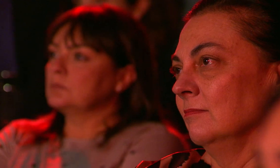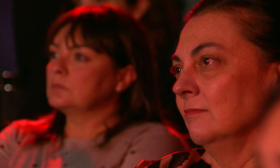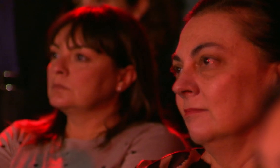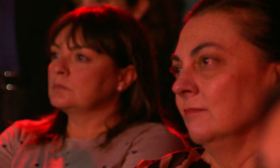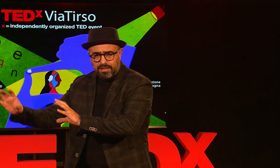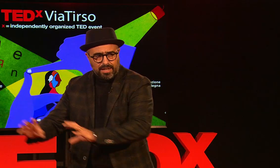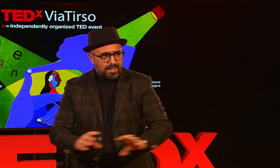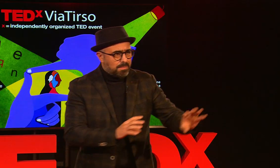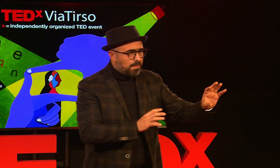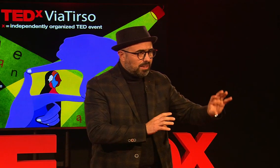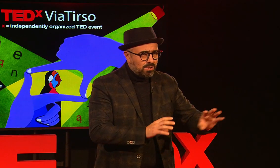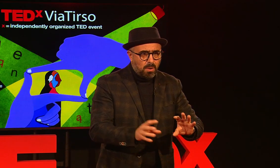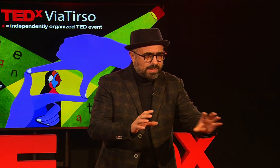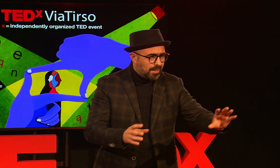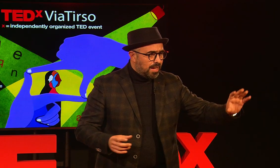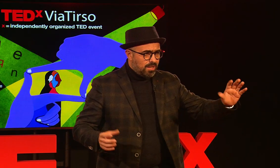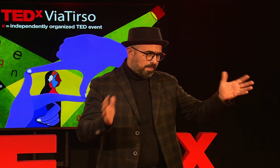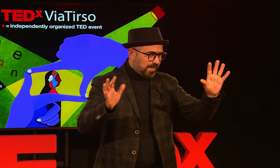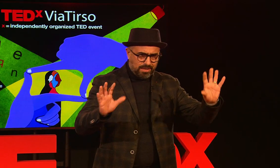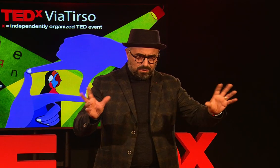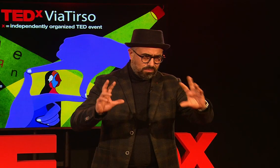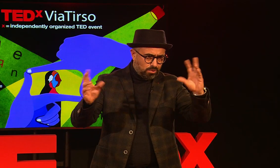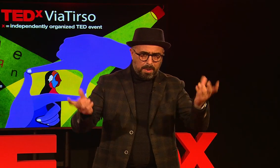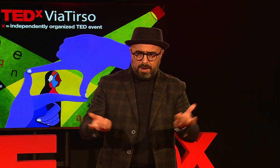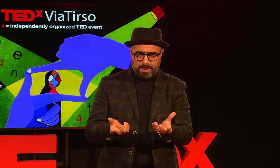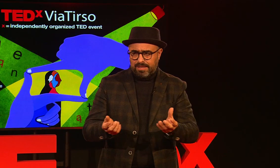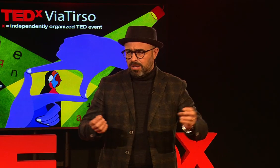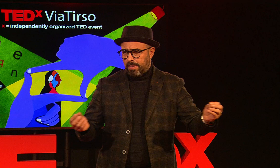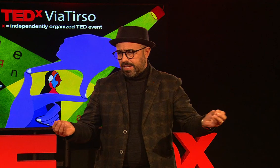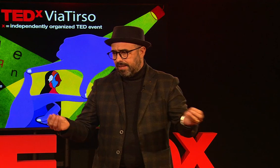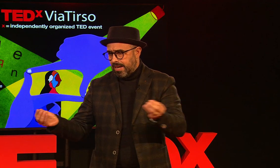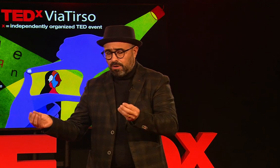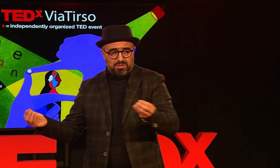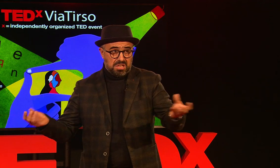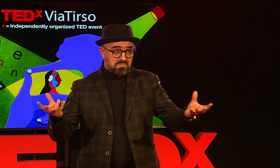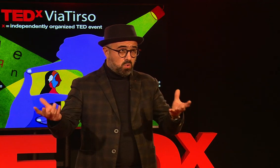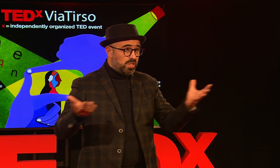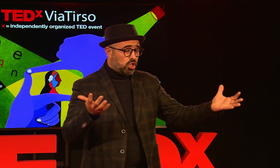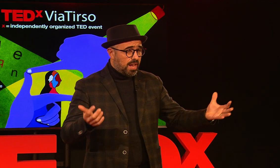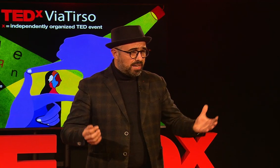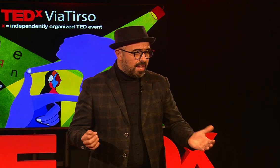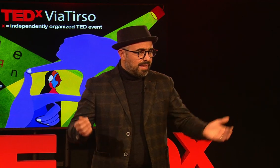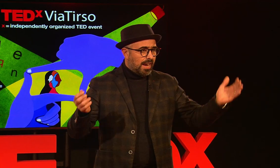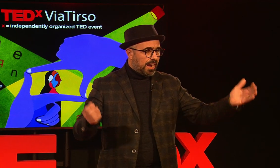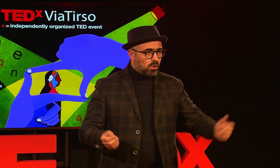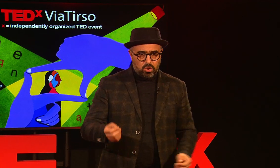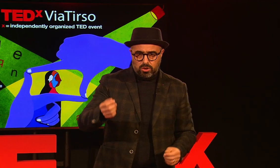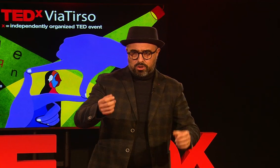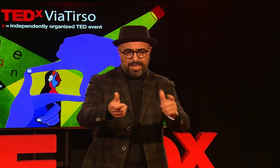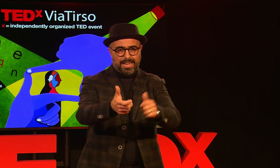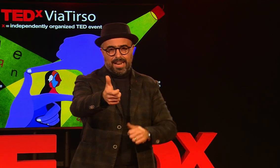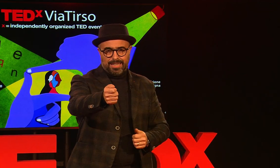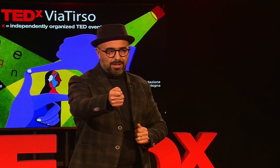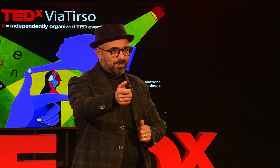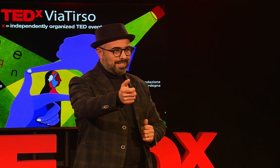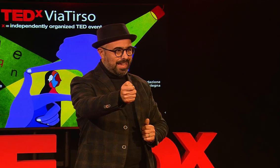questo momento di grande di grandi cambiamenti non siamo passati ci pensate adesso giusto per avere una parentesi siamo passati nell'arco di 15 anni dall'analogico